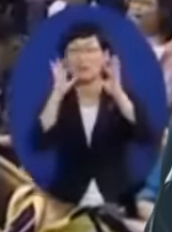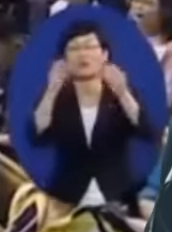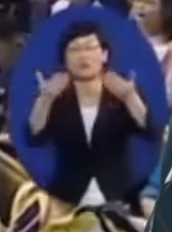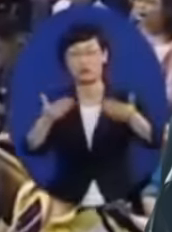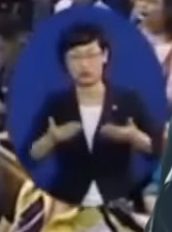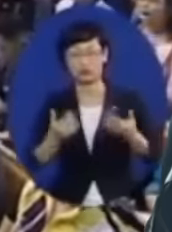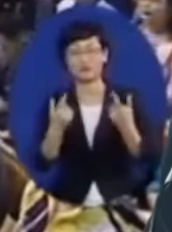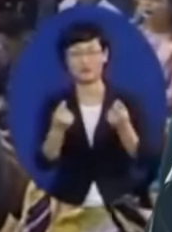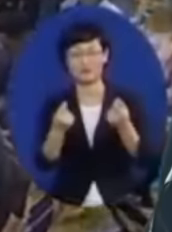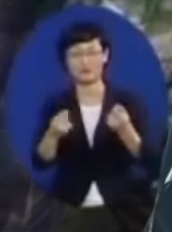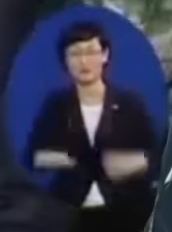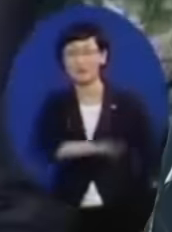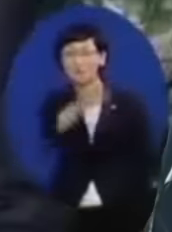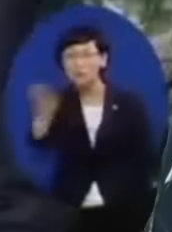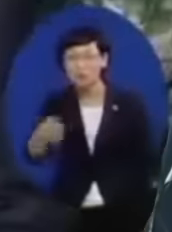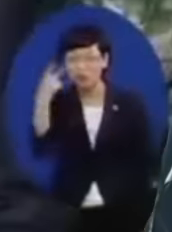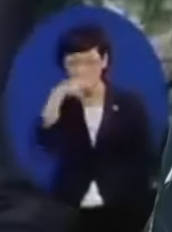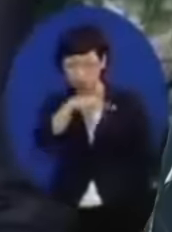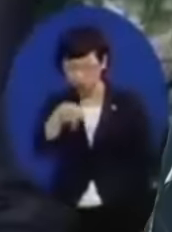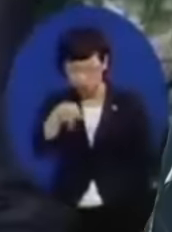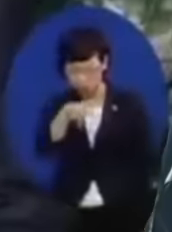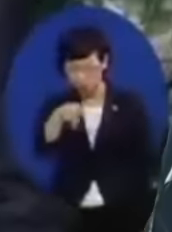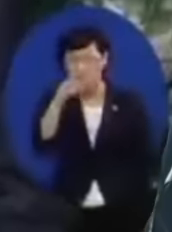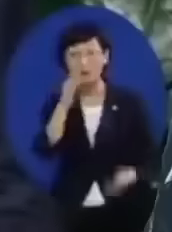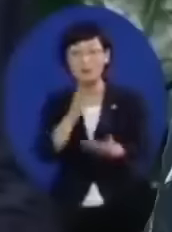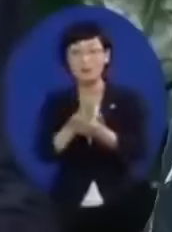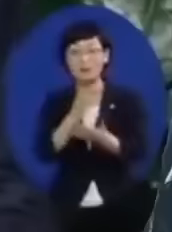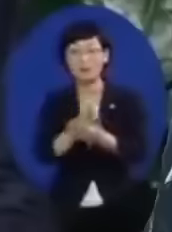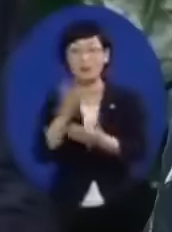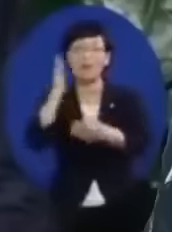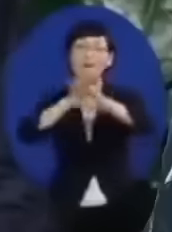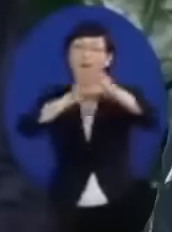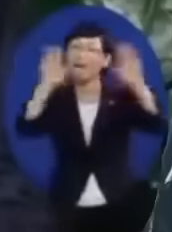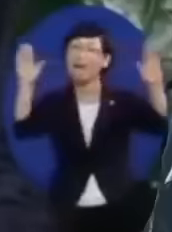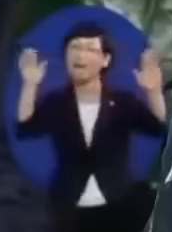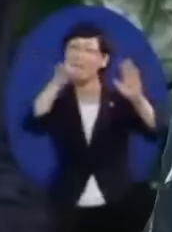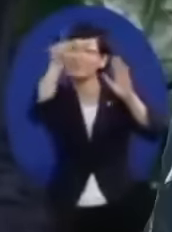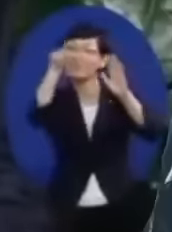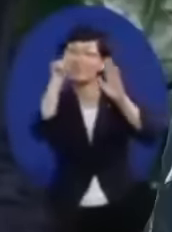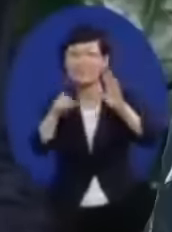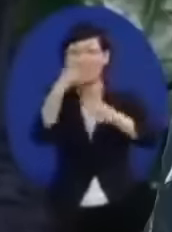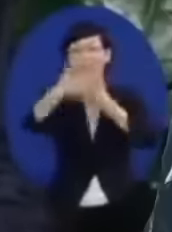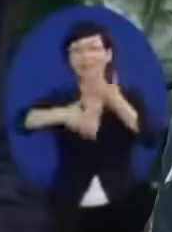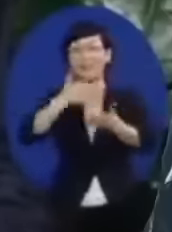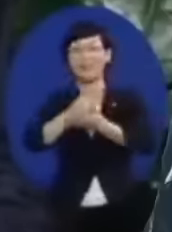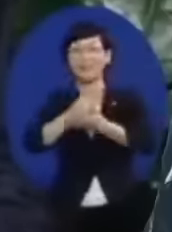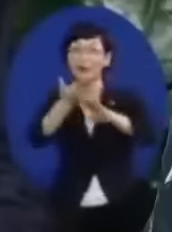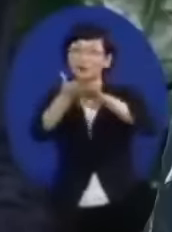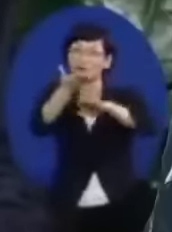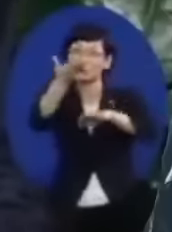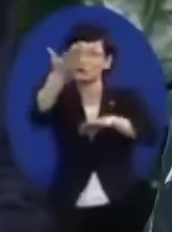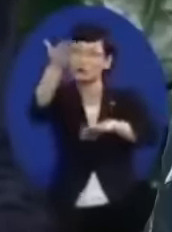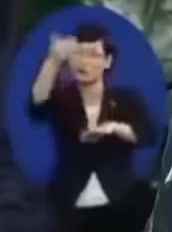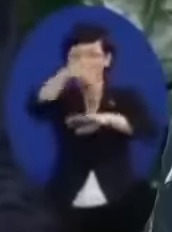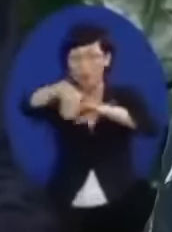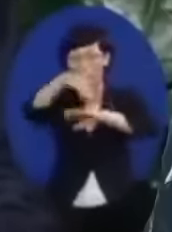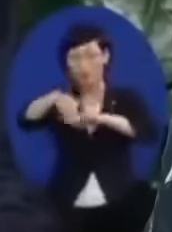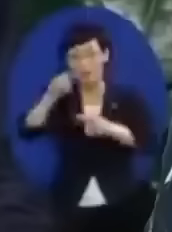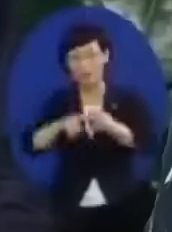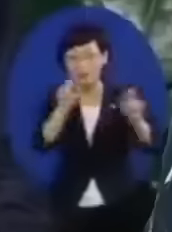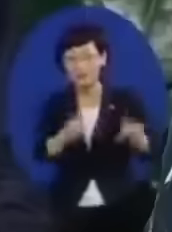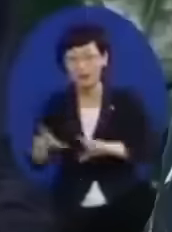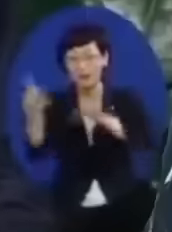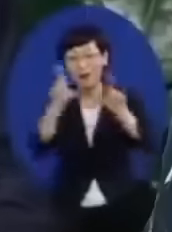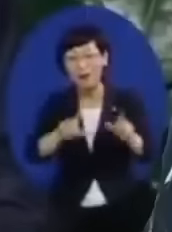것입니다. 우리가 땅만 보고 사는 것이 아니라 하늘에서 하나님이 우리 위해서 계획한 삶이 있다는